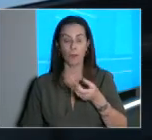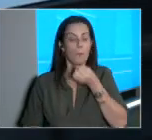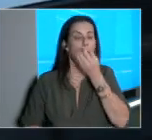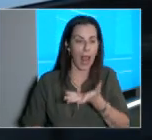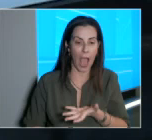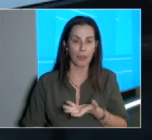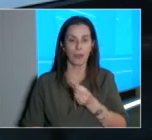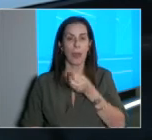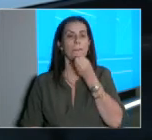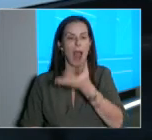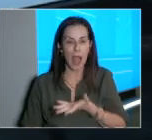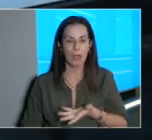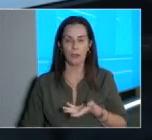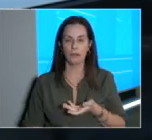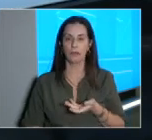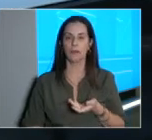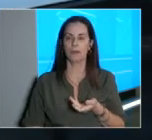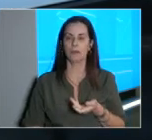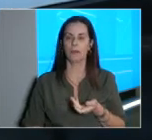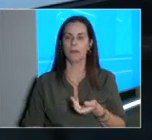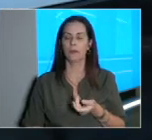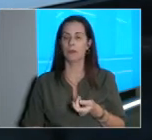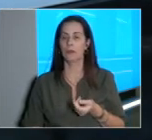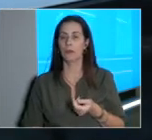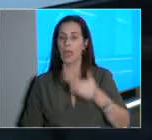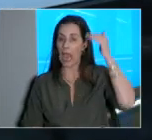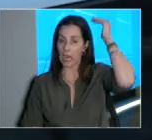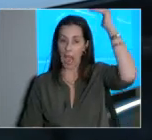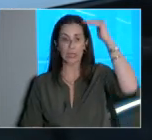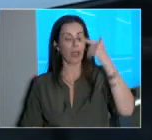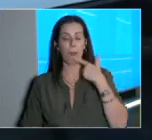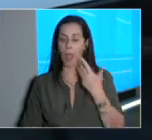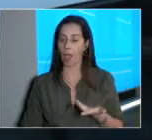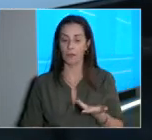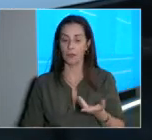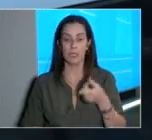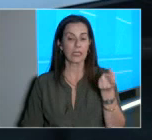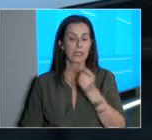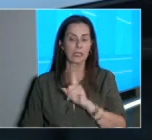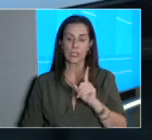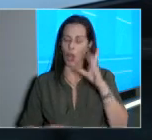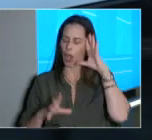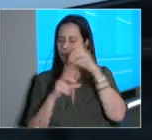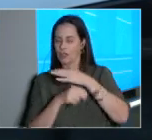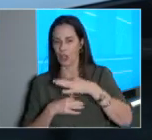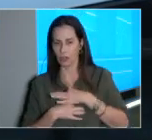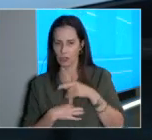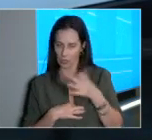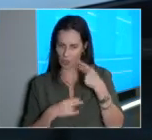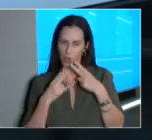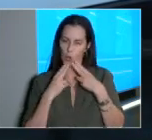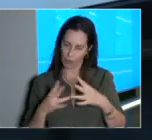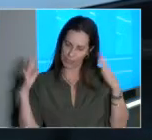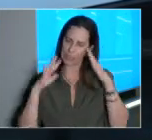והשמיץ את העמית שלו. נפלט לו, נפלט לו, בני גנץ הלך ואמר שזה לא דרכנו, ולא, זה הייתה